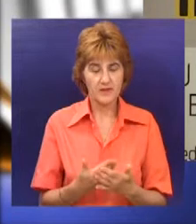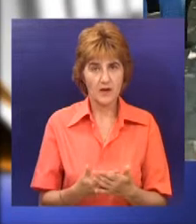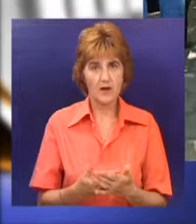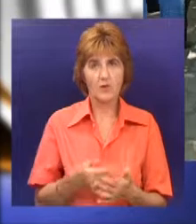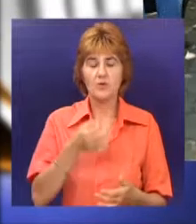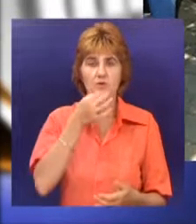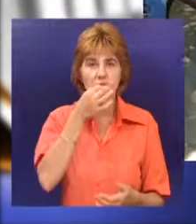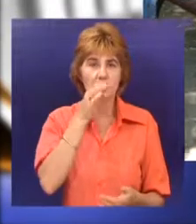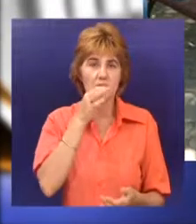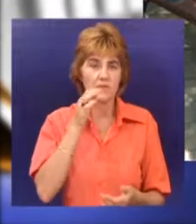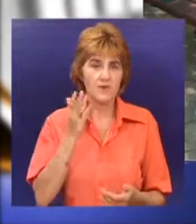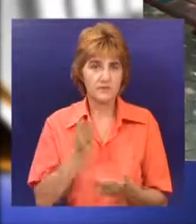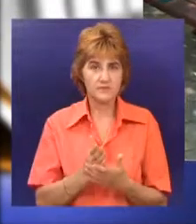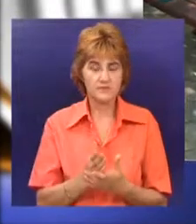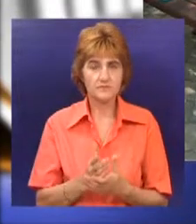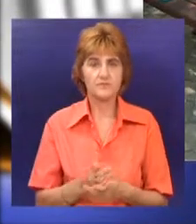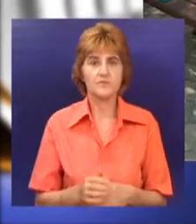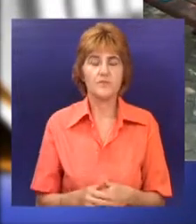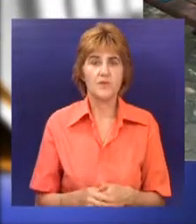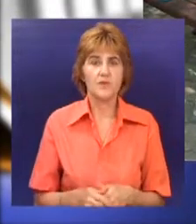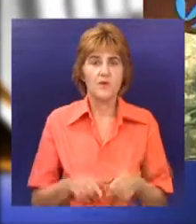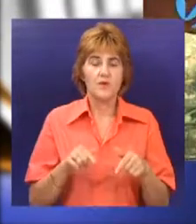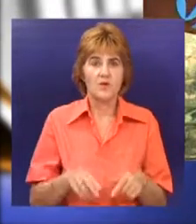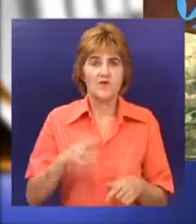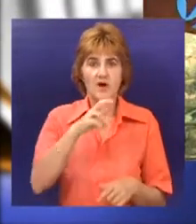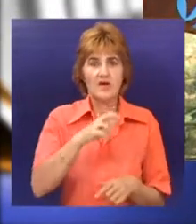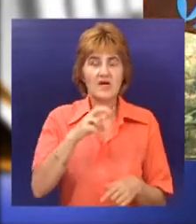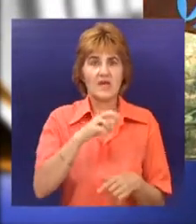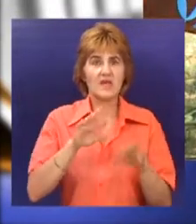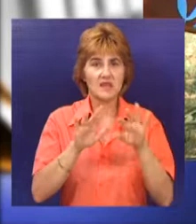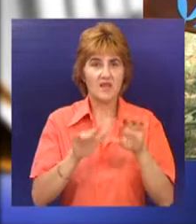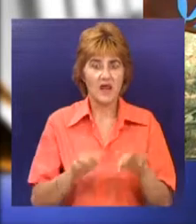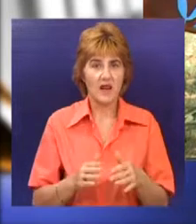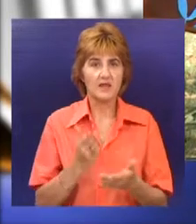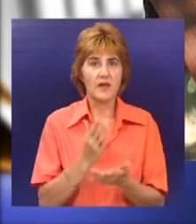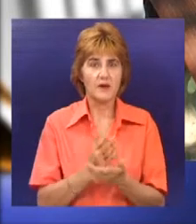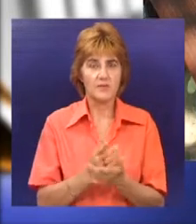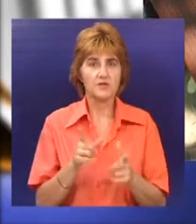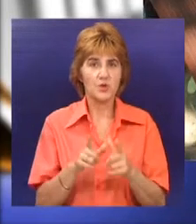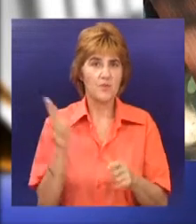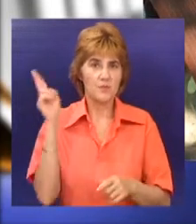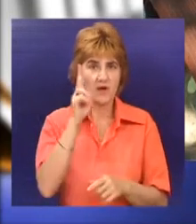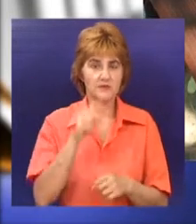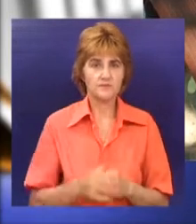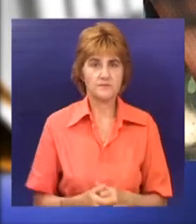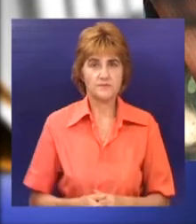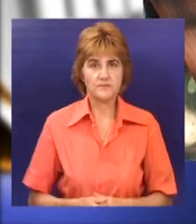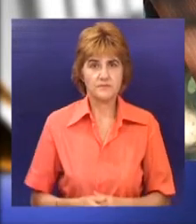nakon završetka prioritetnih infrastrukturnih radova na Paliću, internet park trebalo bi da bude dostupan i u tom delu.